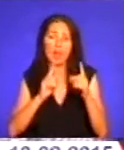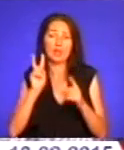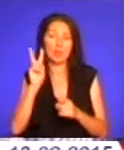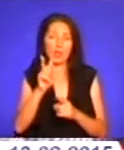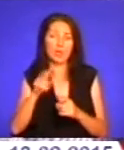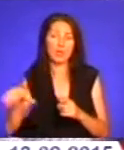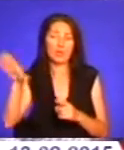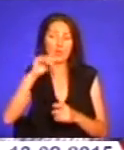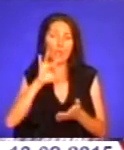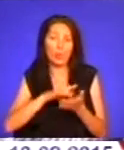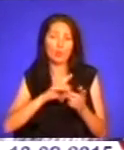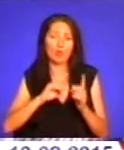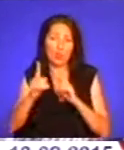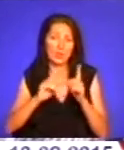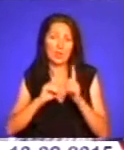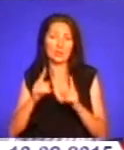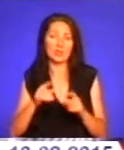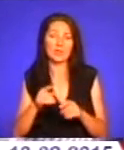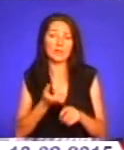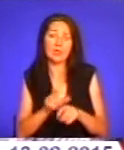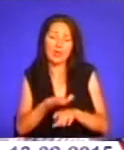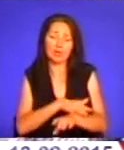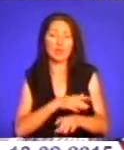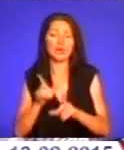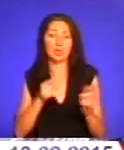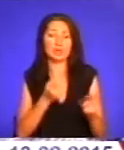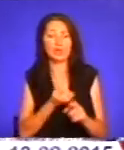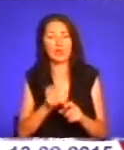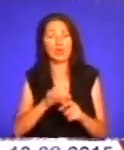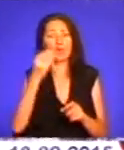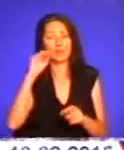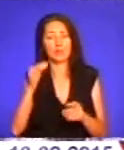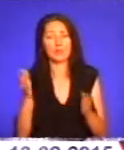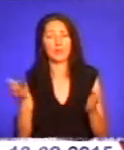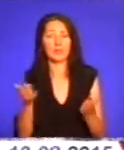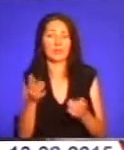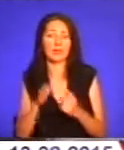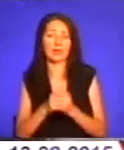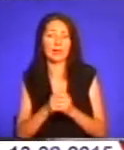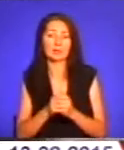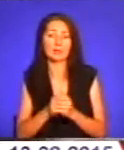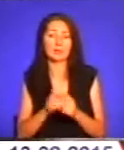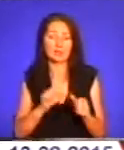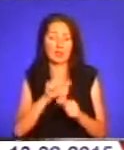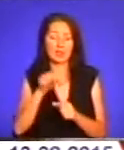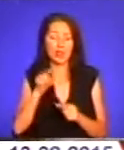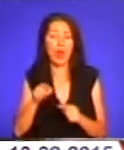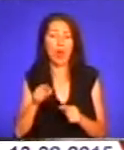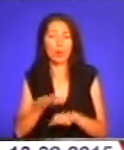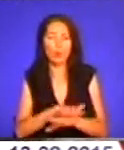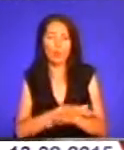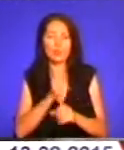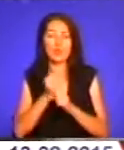місто, найдовше, то найефективніше. Для чого тоді будувати лінію, якщо її не експлуатувати? Окрім того, триває